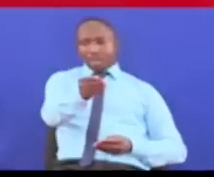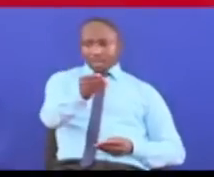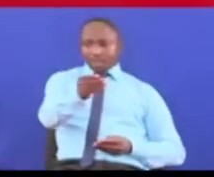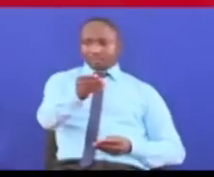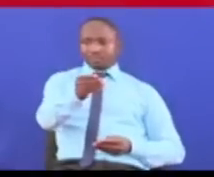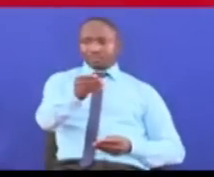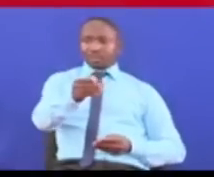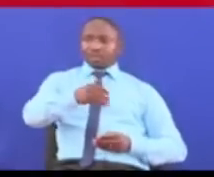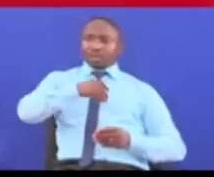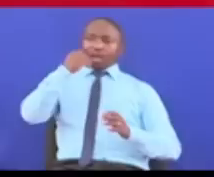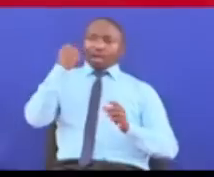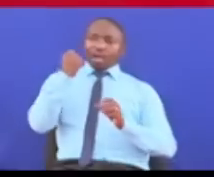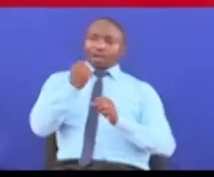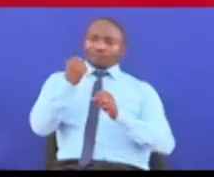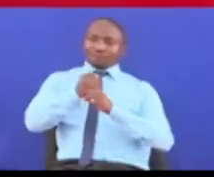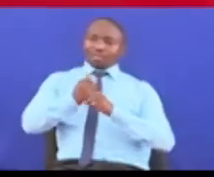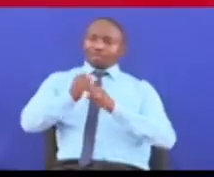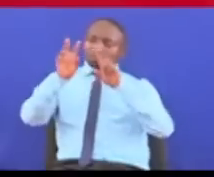sanya